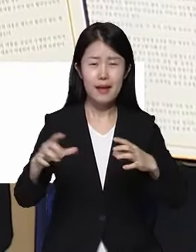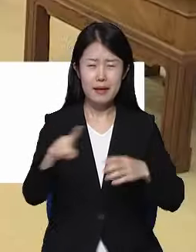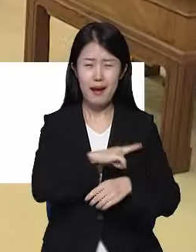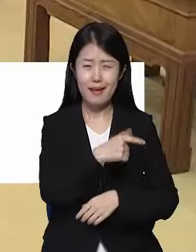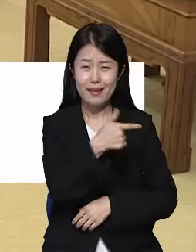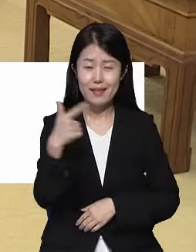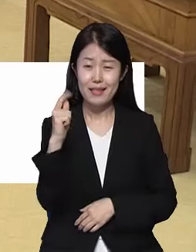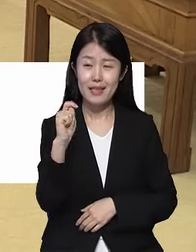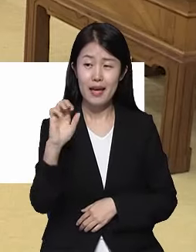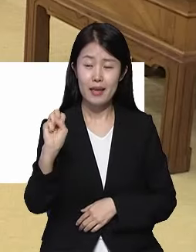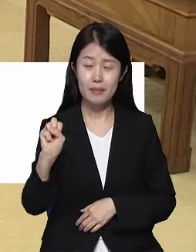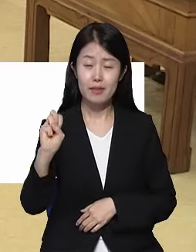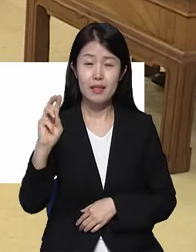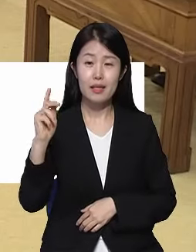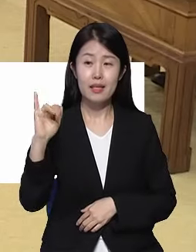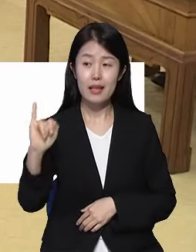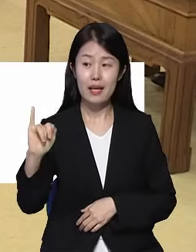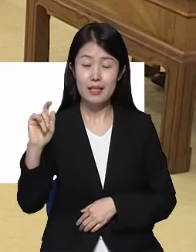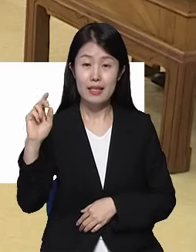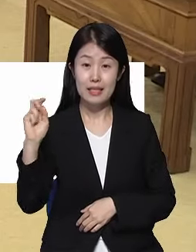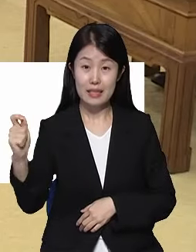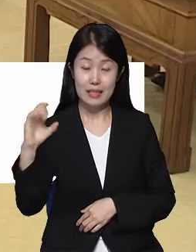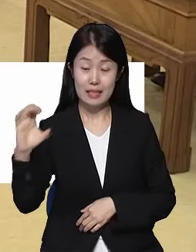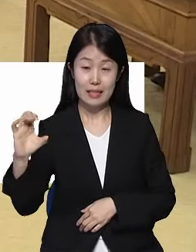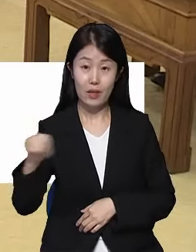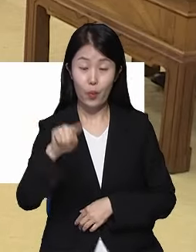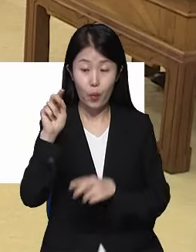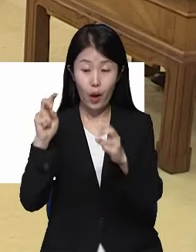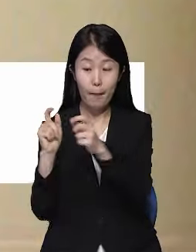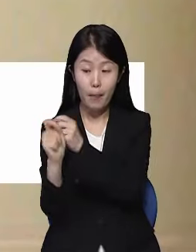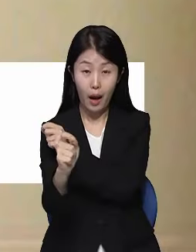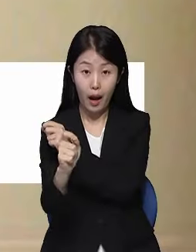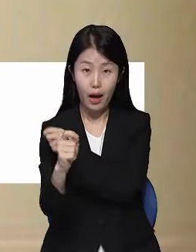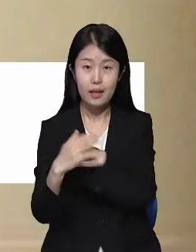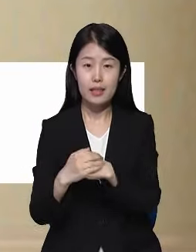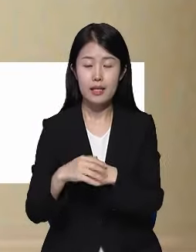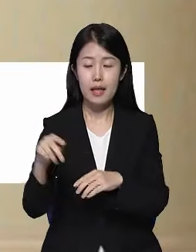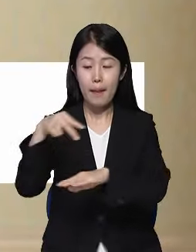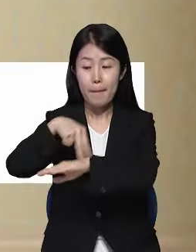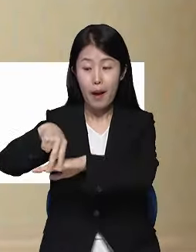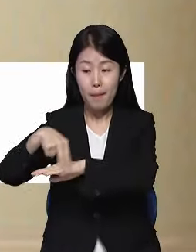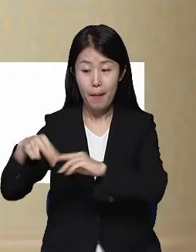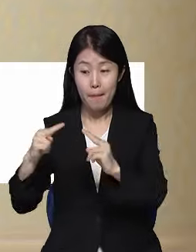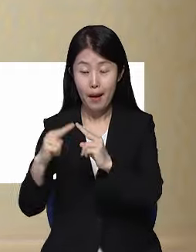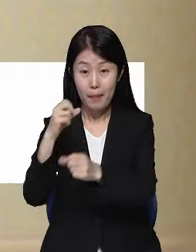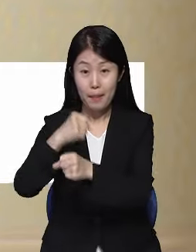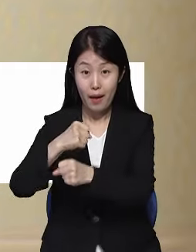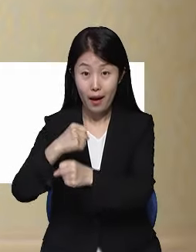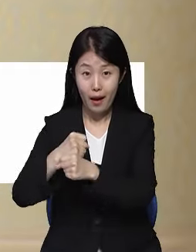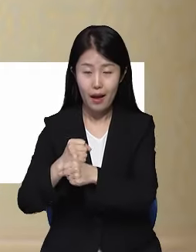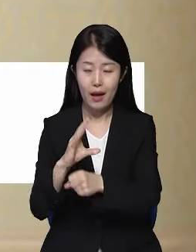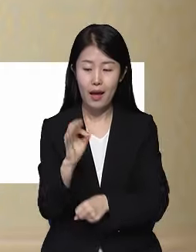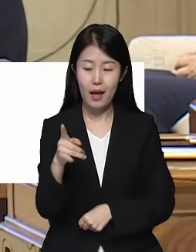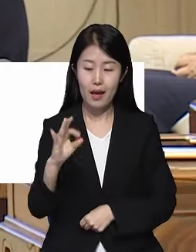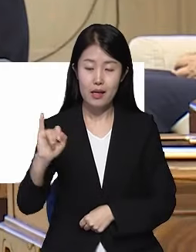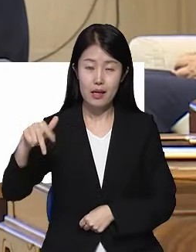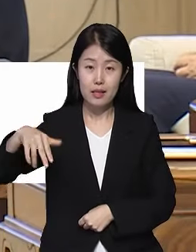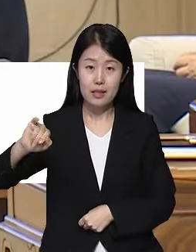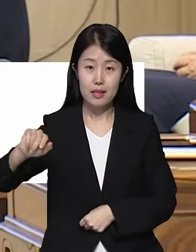TSMC의 유일한 국내 협력 업체이자 주문형 반도체 디자인 솔루션 업체인 에이직랜드와 협약을